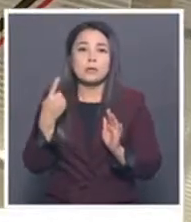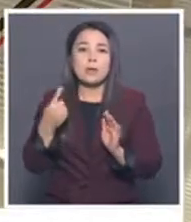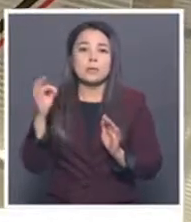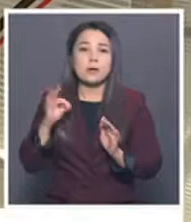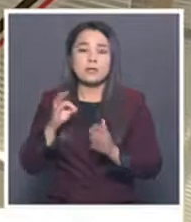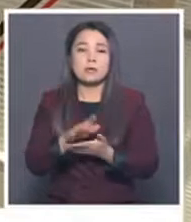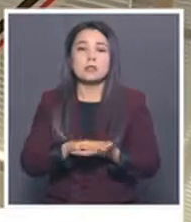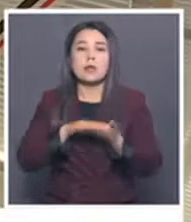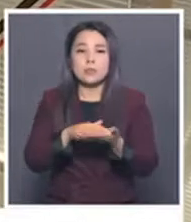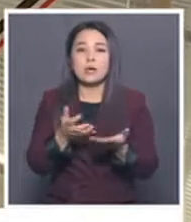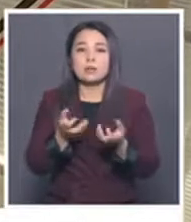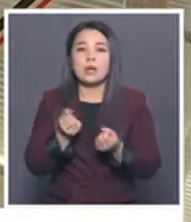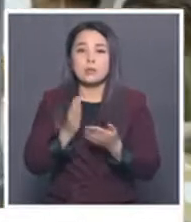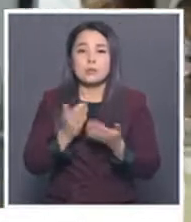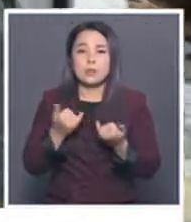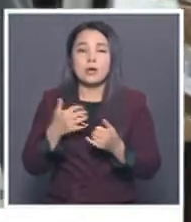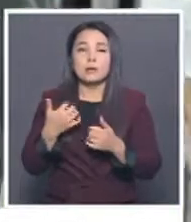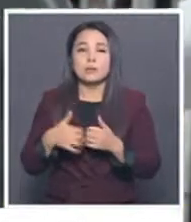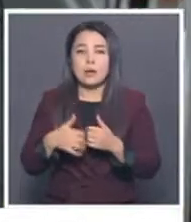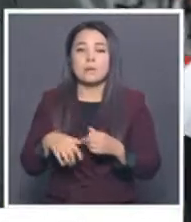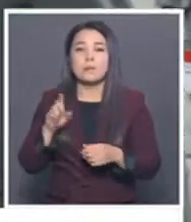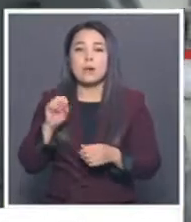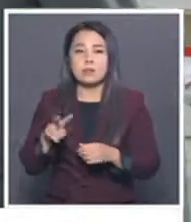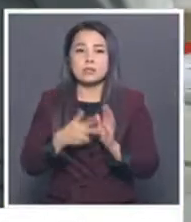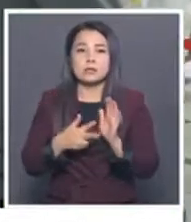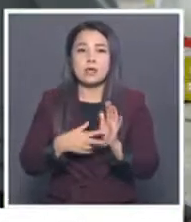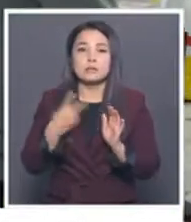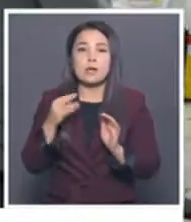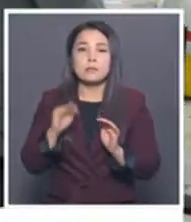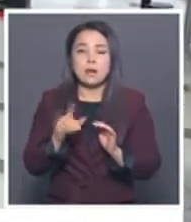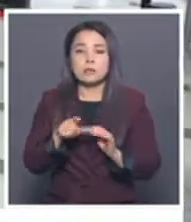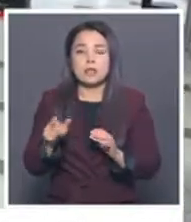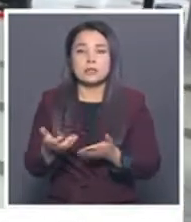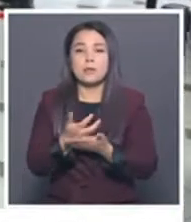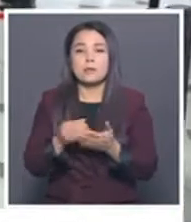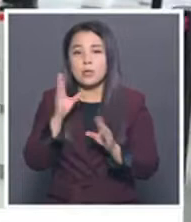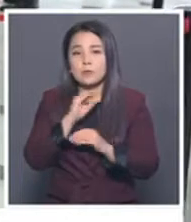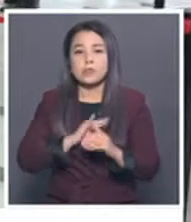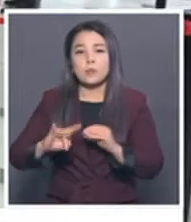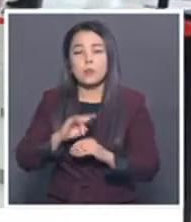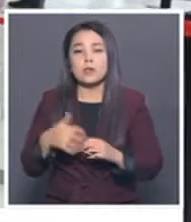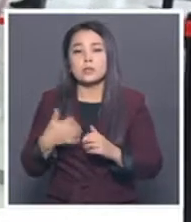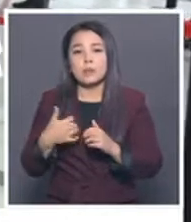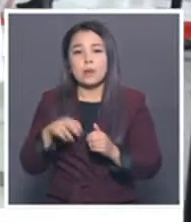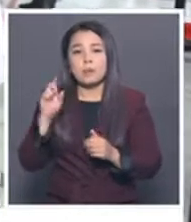92,1% өтініші қабылданған еді. Шекті балды 82 мыңдан астам абитуриент жинай алды. Ал республика бойынша орташа